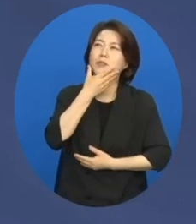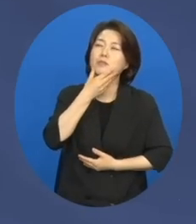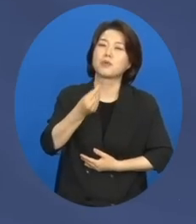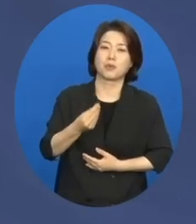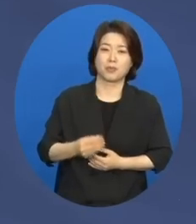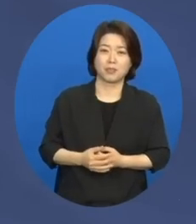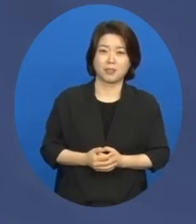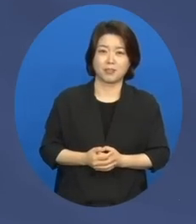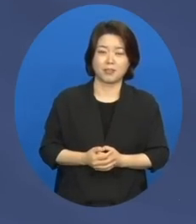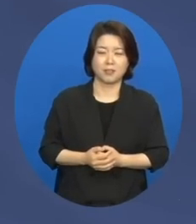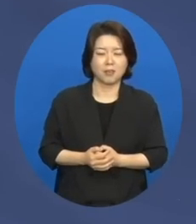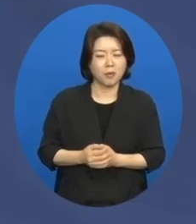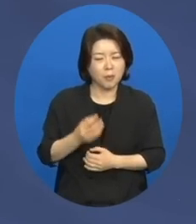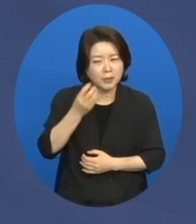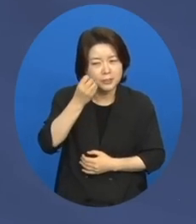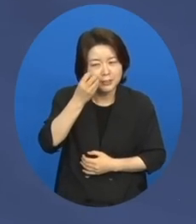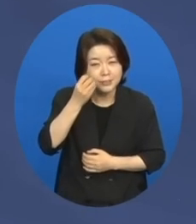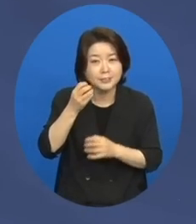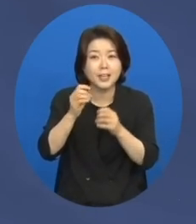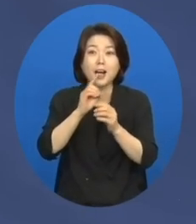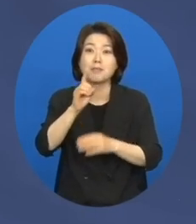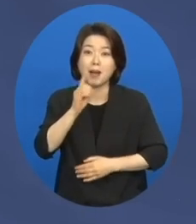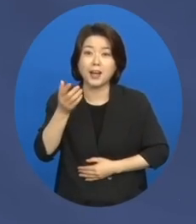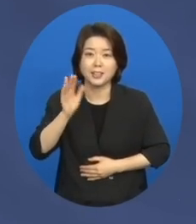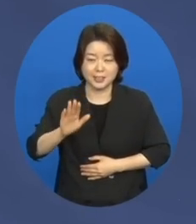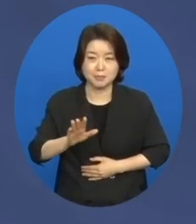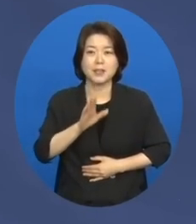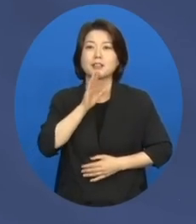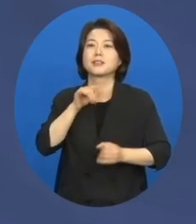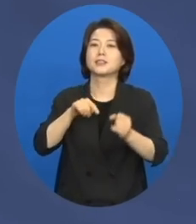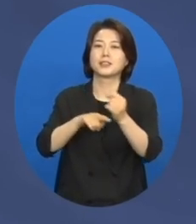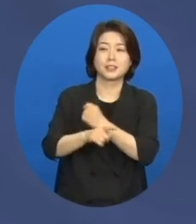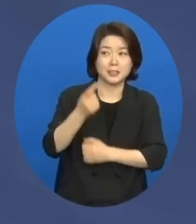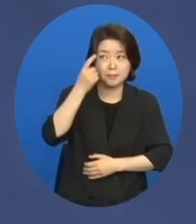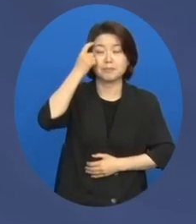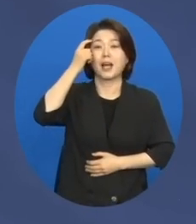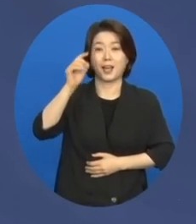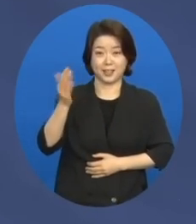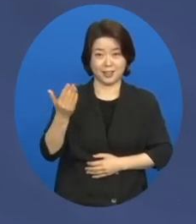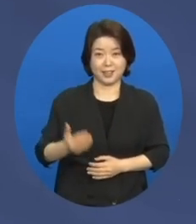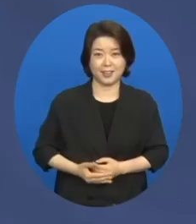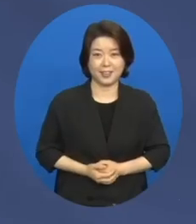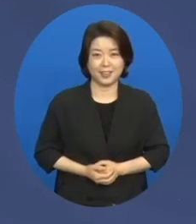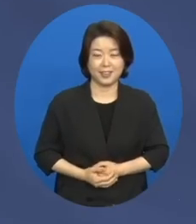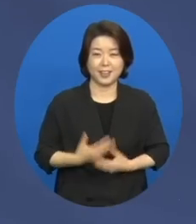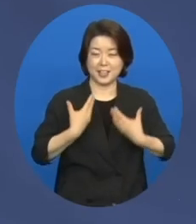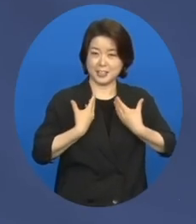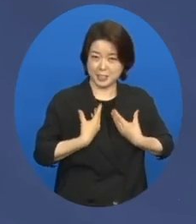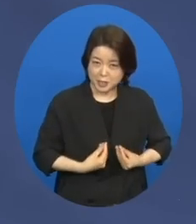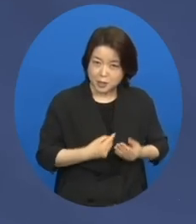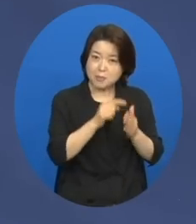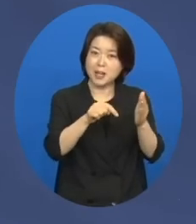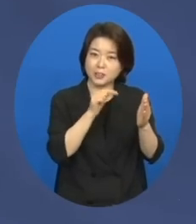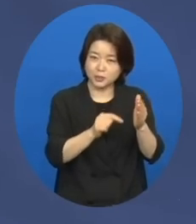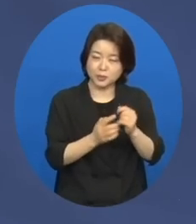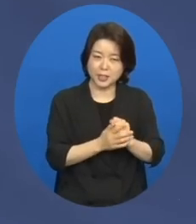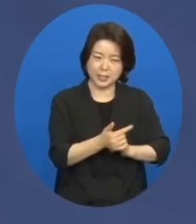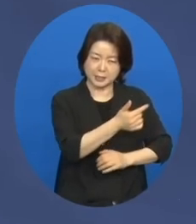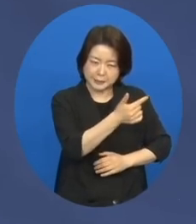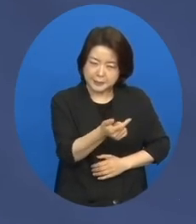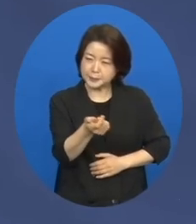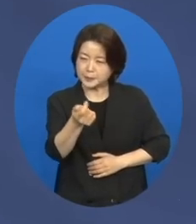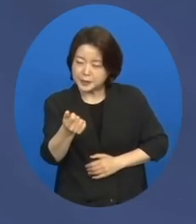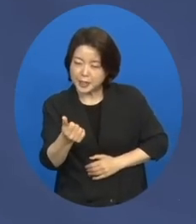굉장히 역설적인 그런 진리를 깨닫게 됩니다. 그런데 절망 중에 여러 작고 큰